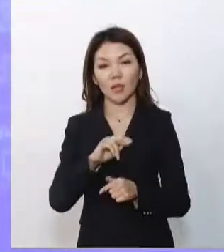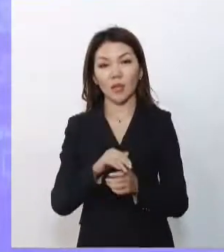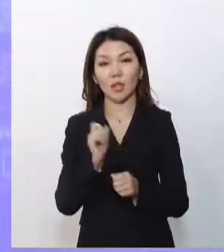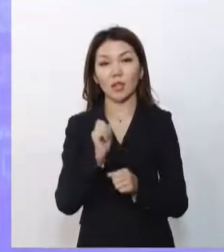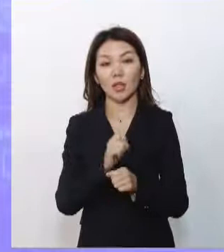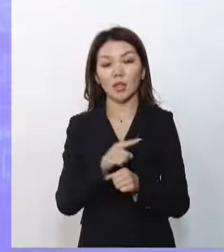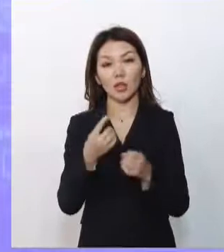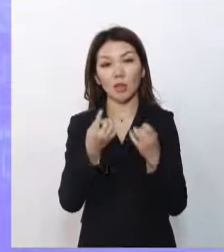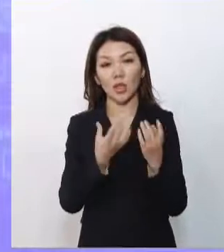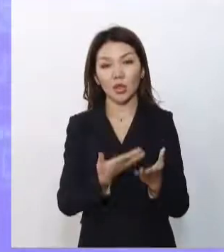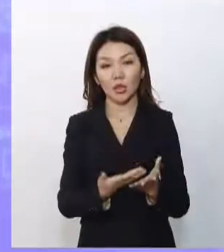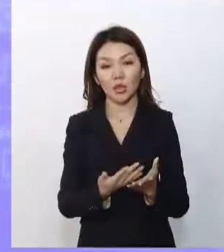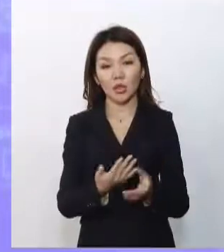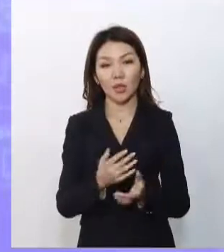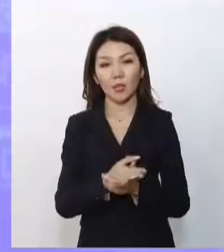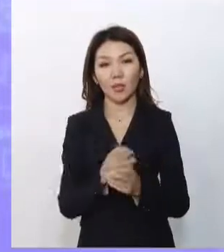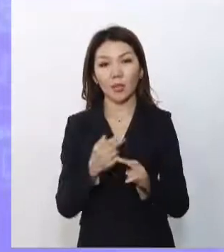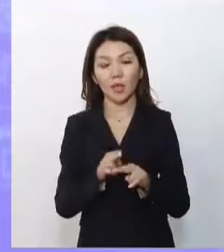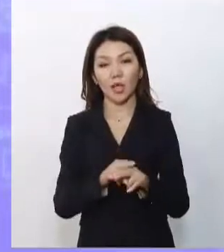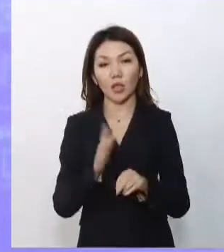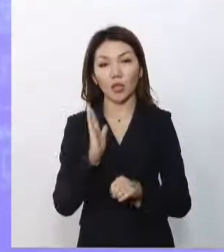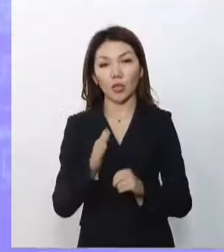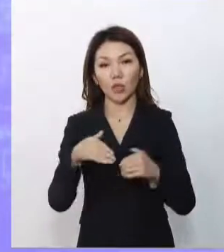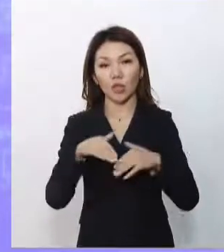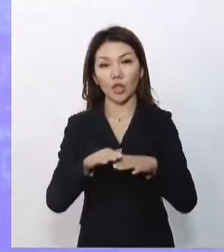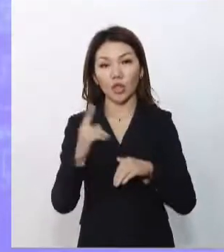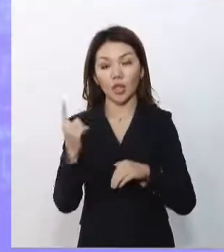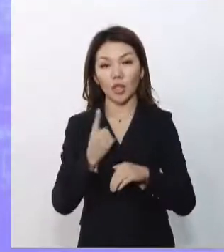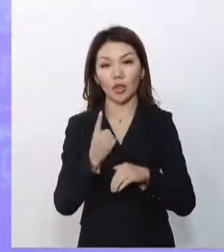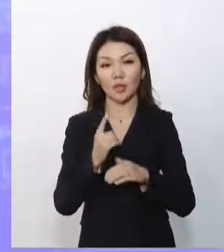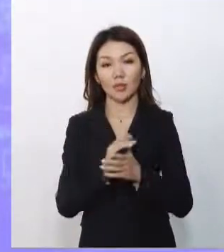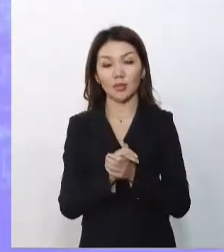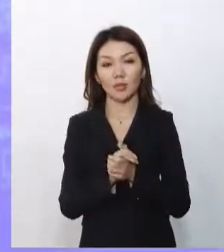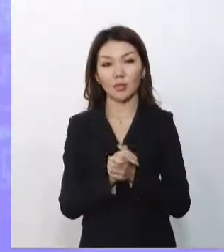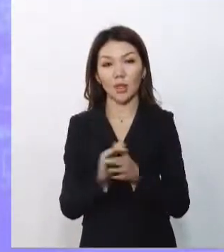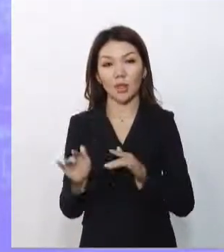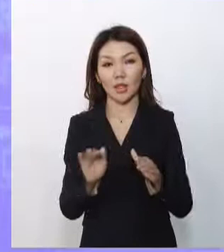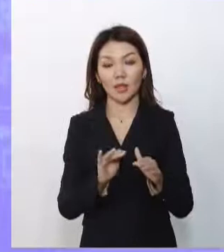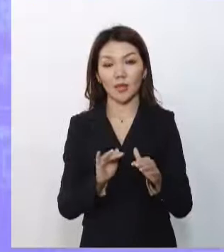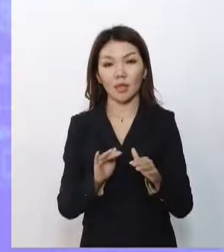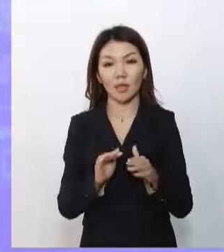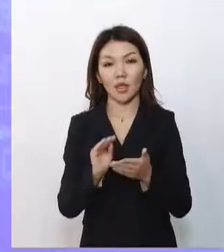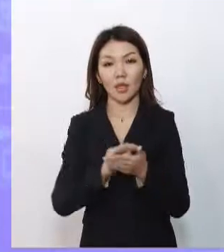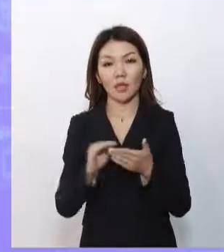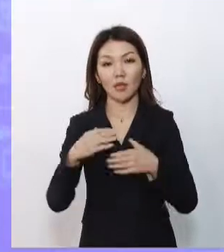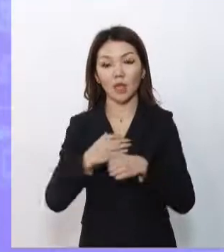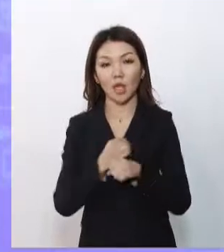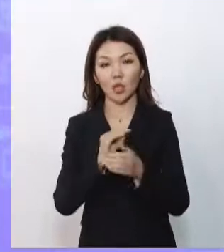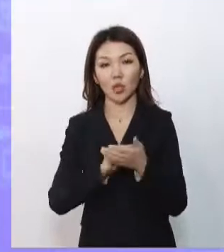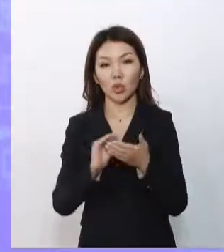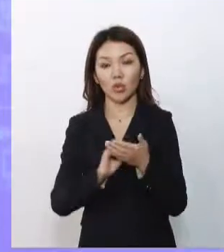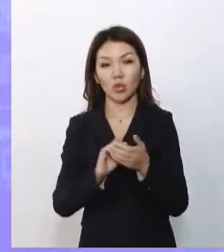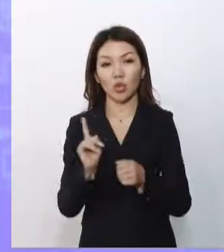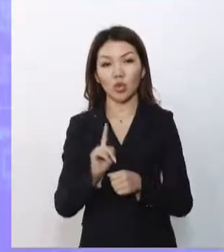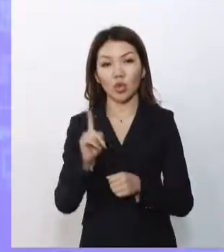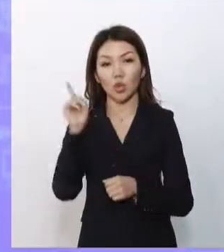Задача простая. Значит, будем решать ее одним действием. Составим краткую запись.